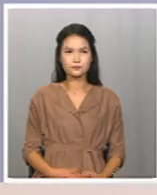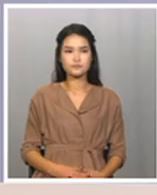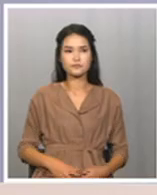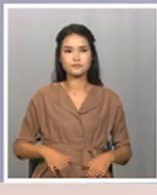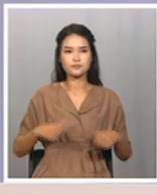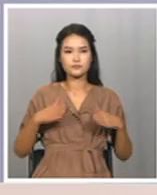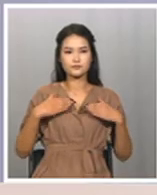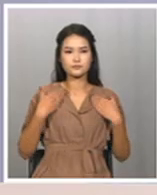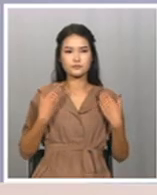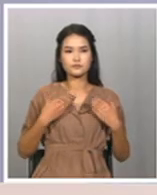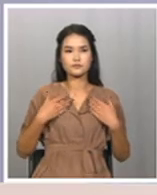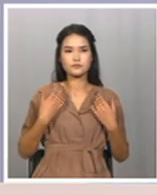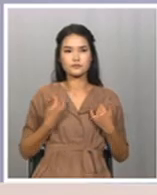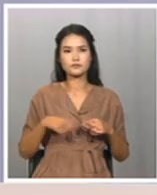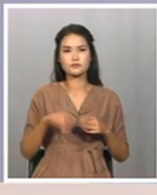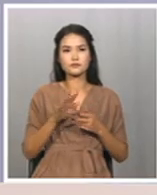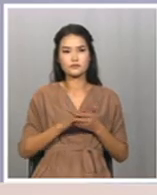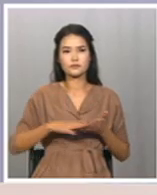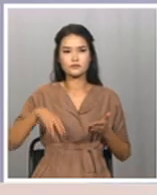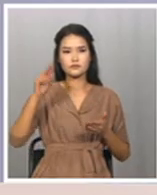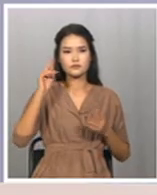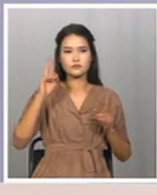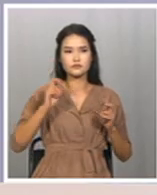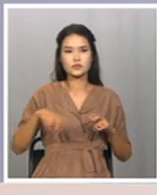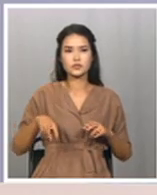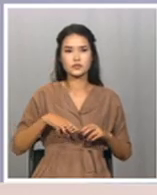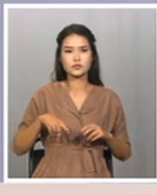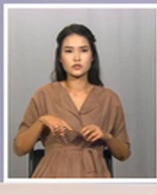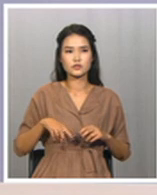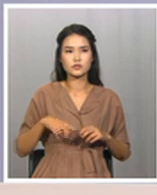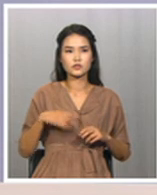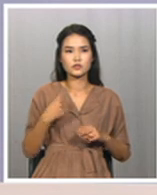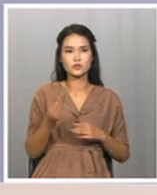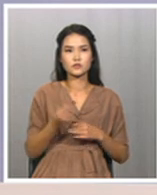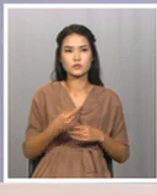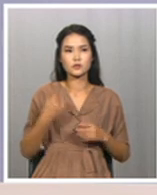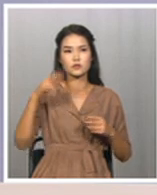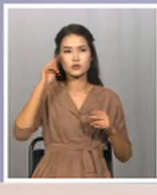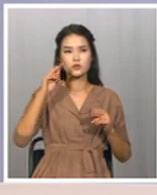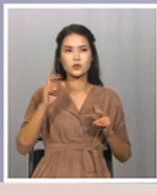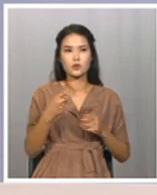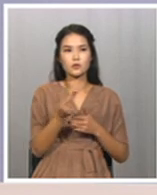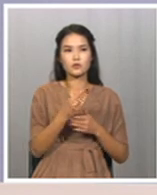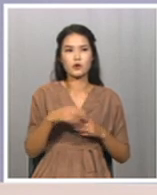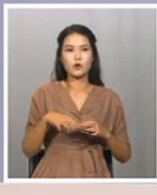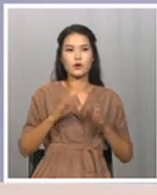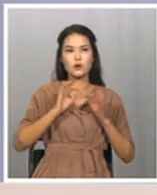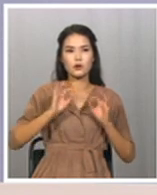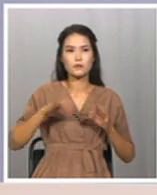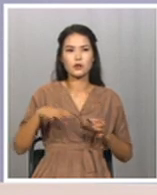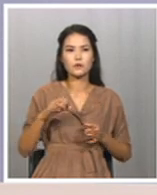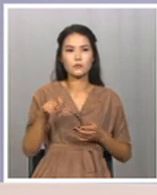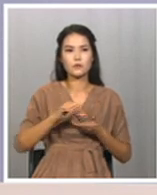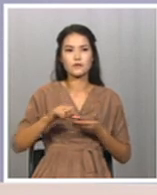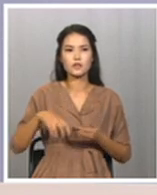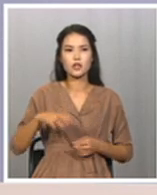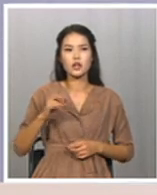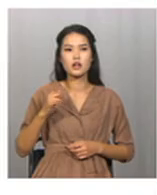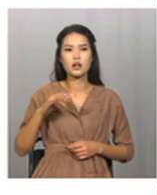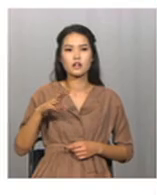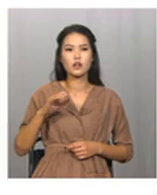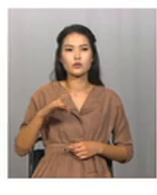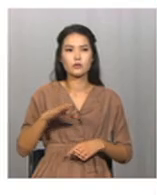Здравствуйте! Мы продолжаем изучение раздела «Литература и искусство». Тема урока – художественные образы в повести «Гранатовый